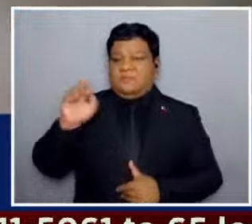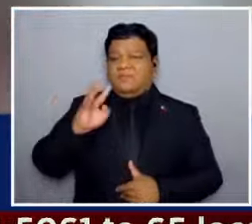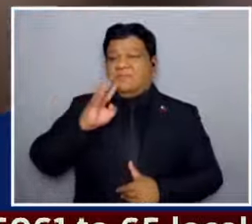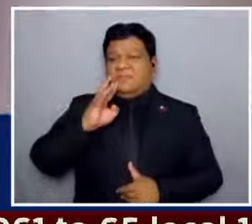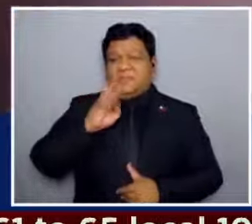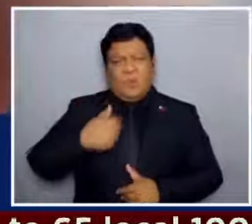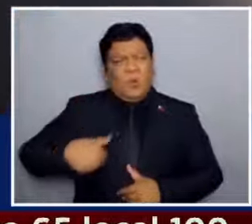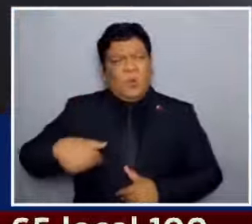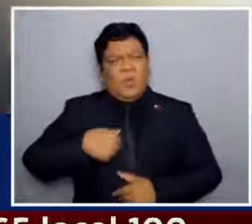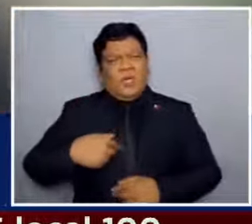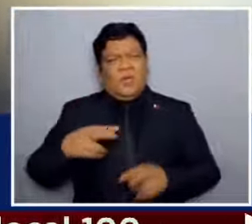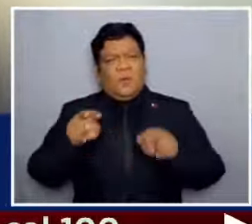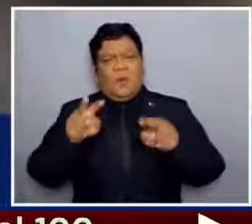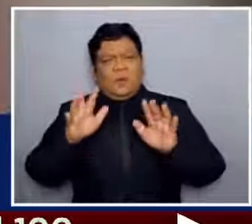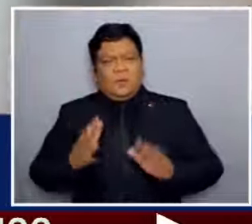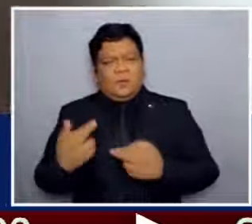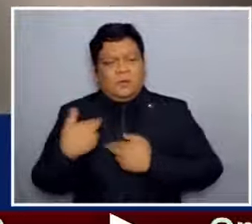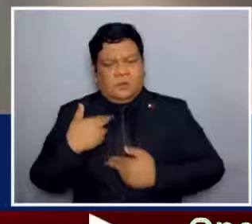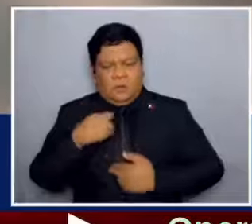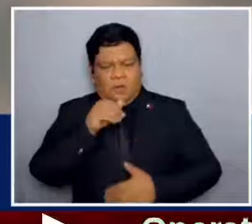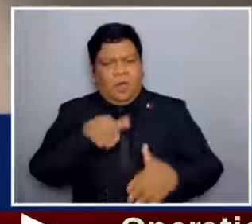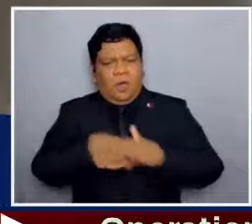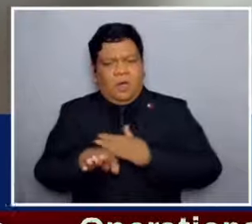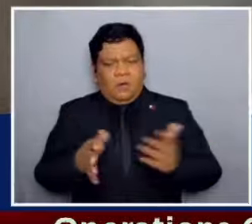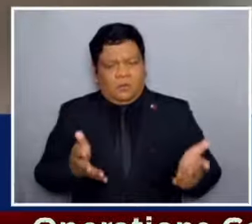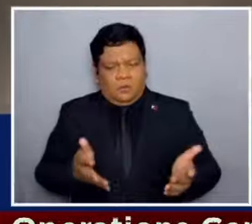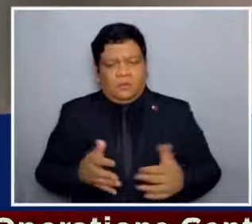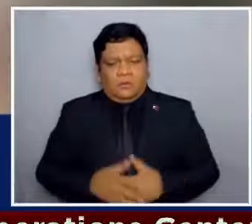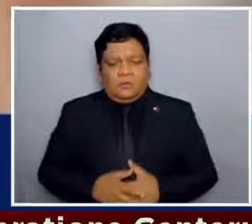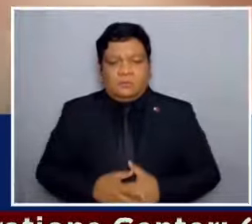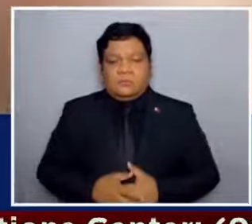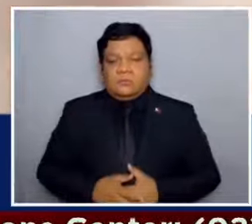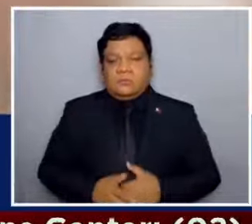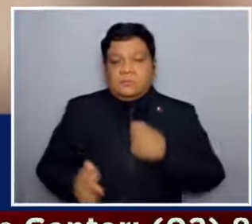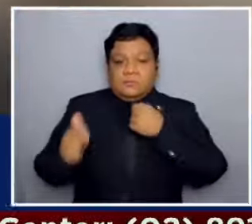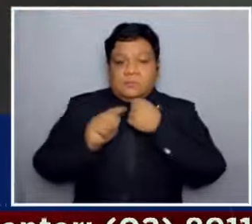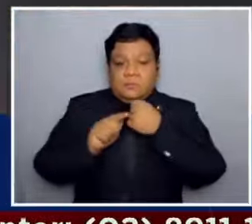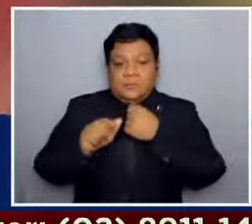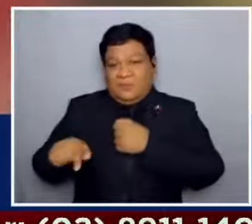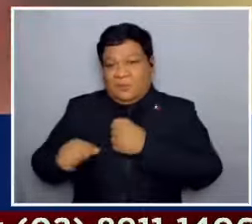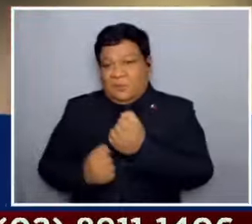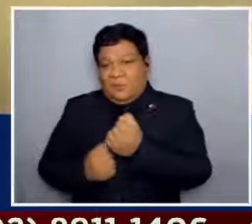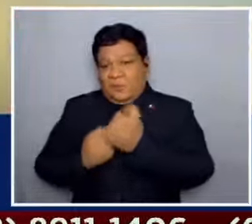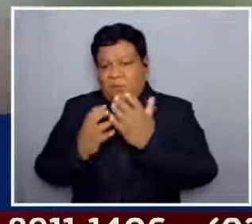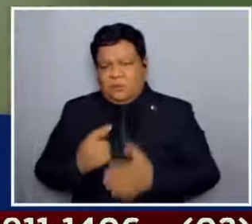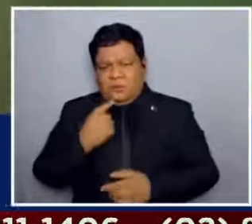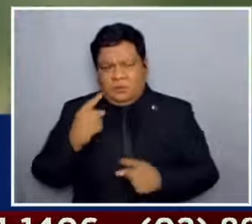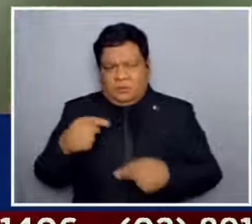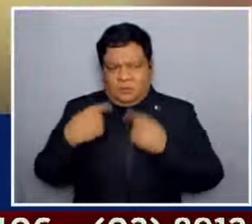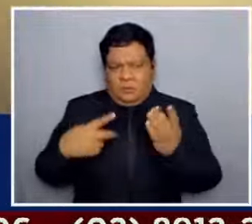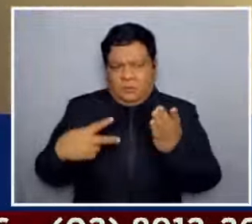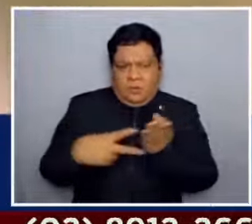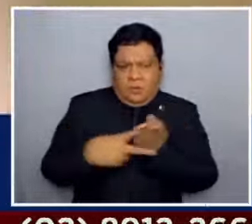ng supporters ni Makadato, lantarang dayaan ang nangyari sa Butig sa nakalipas na halalan, kung saan sabay-sabay nang sinishade ng